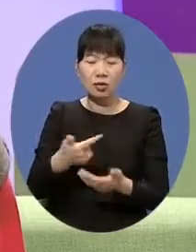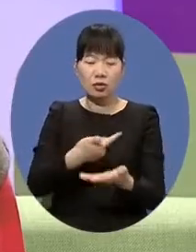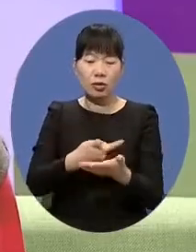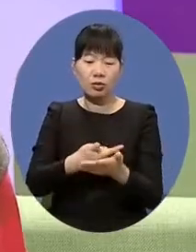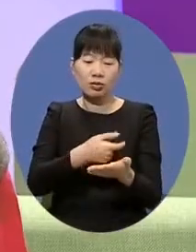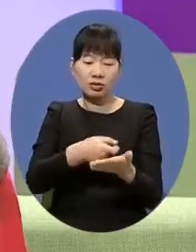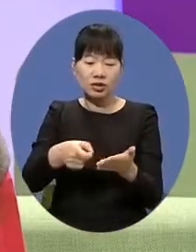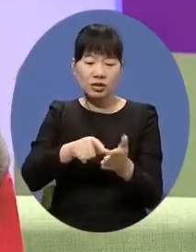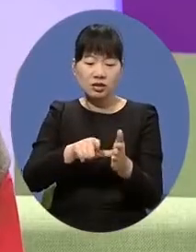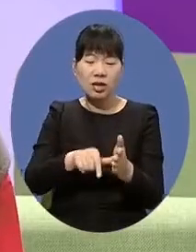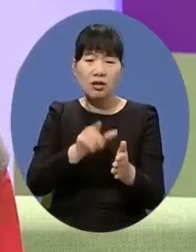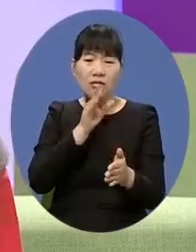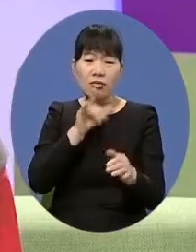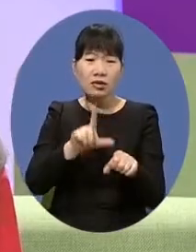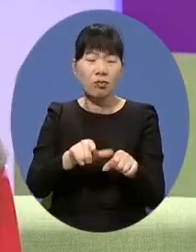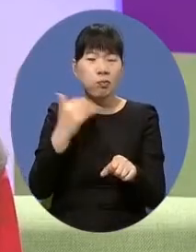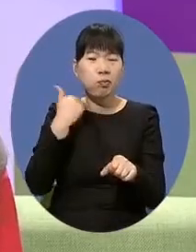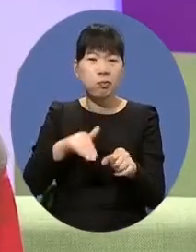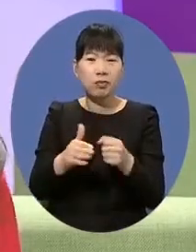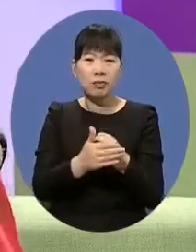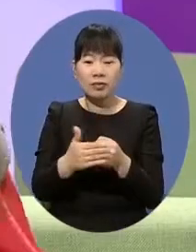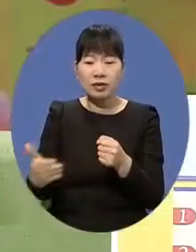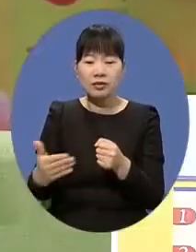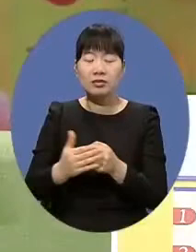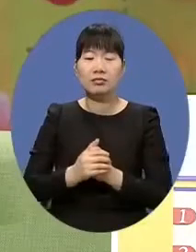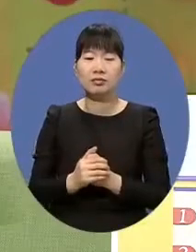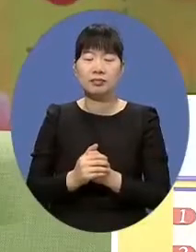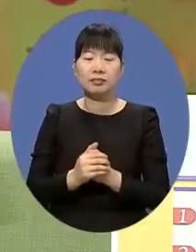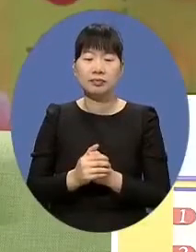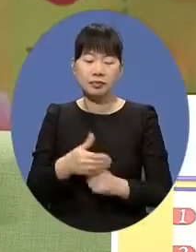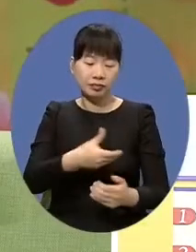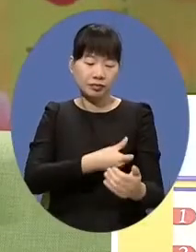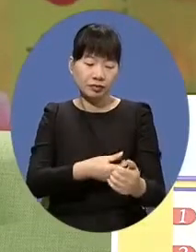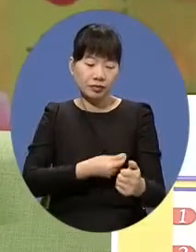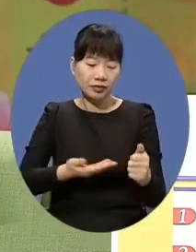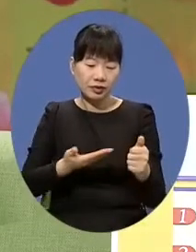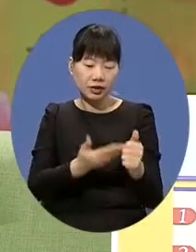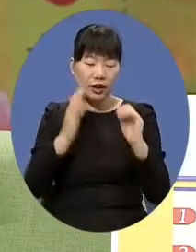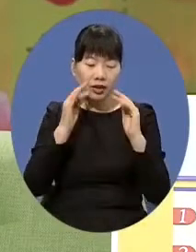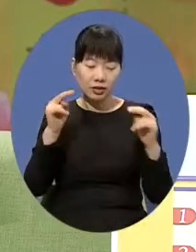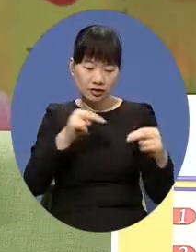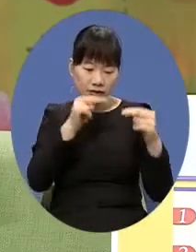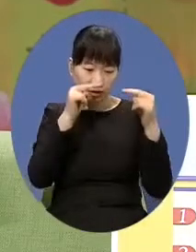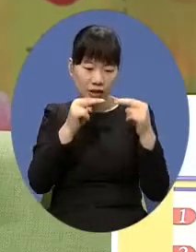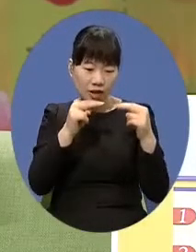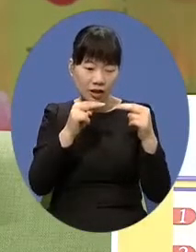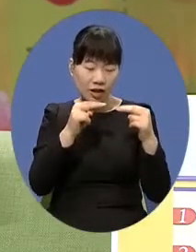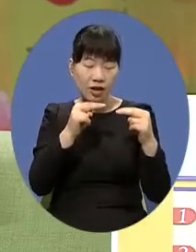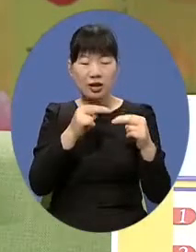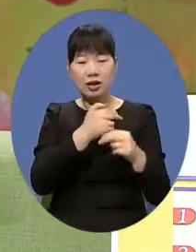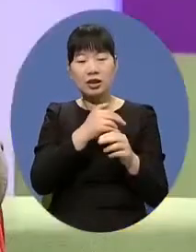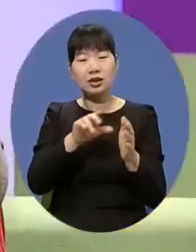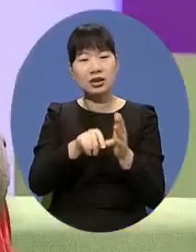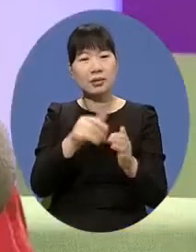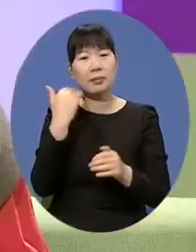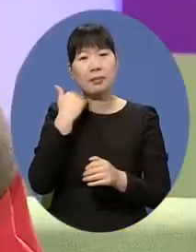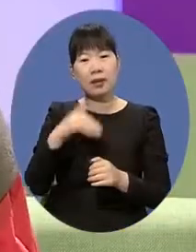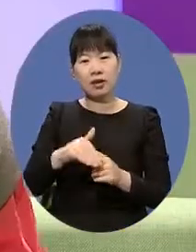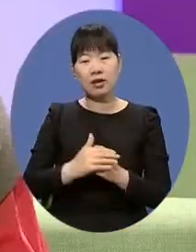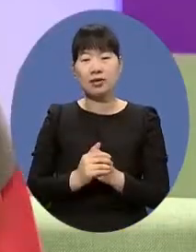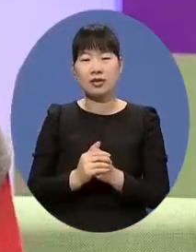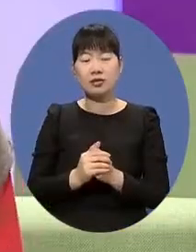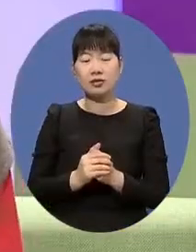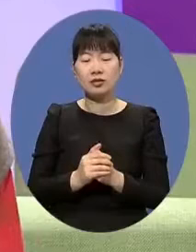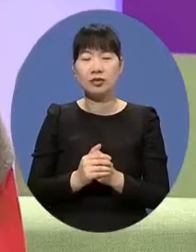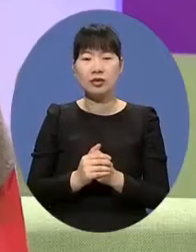그럴 적에는 정말 시간이 없기 때문에 네. 이 젖을 물리면서 아기하고 눈 맞춤을 맞춰줄 만한 여유가 없거든요. 네. 그래서